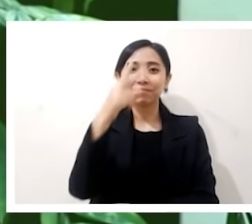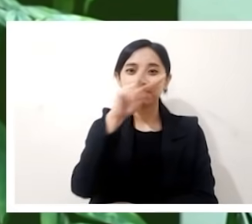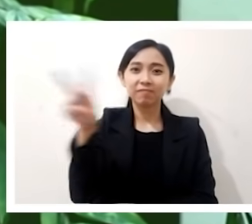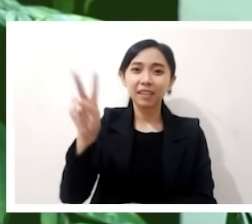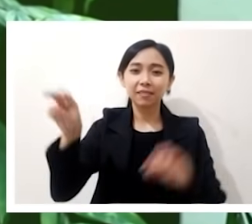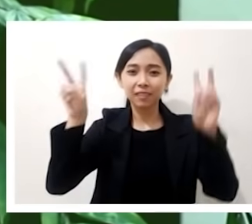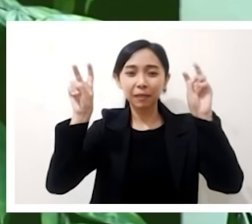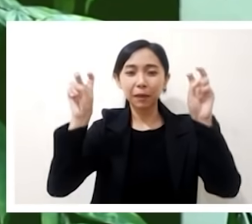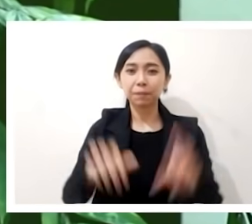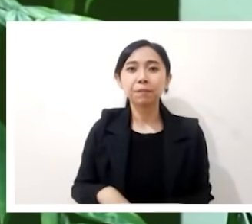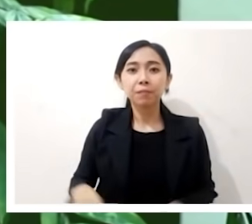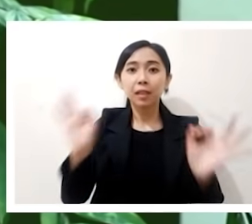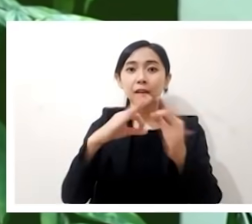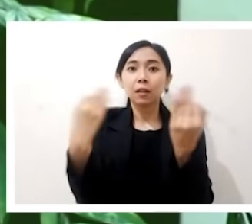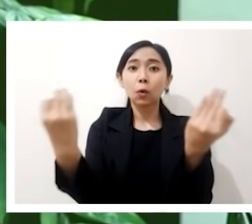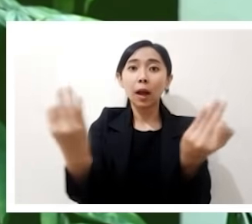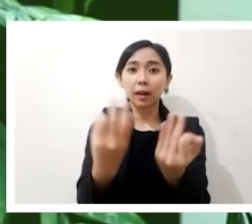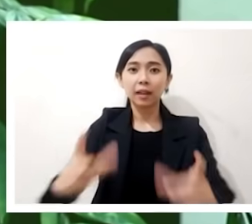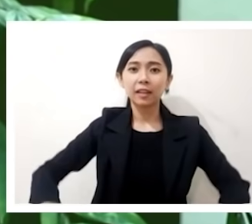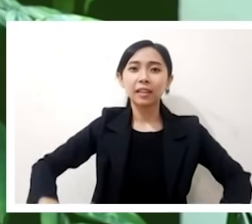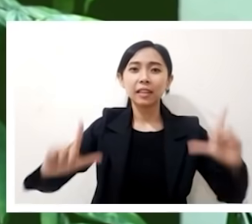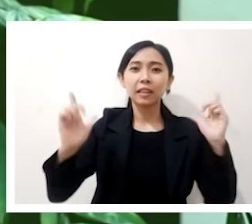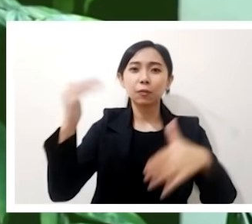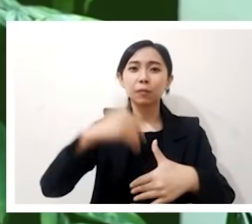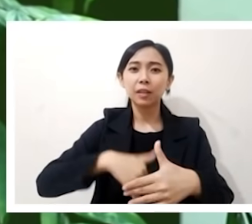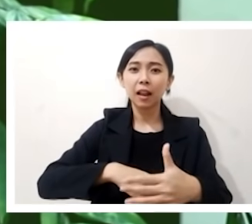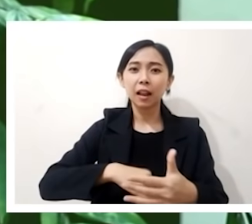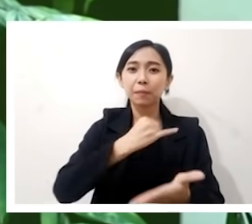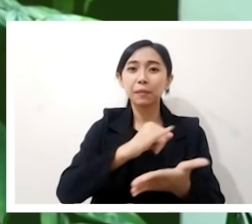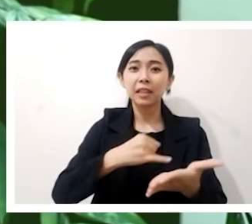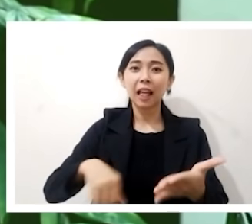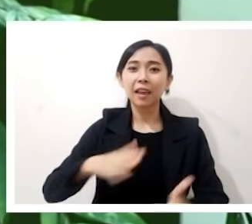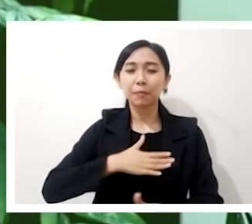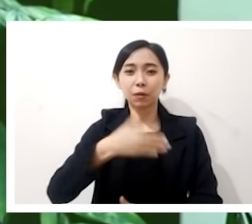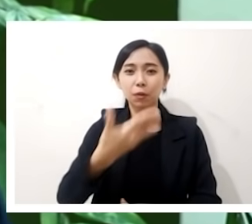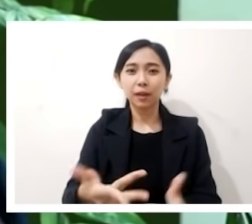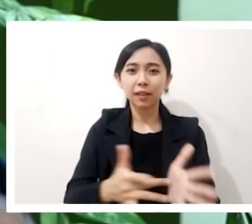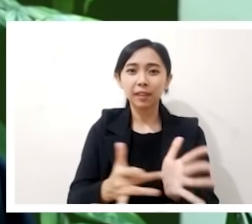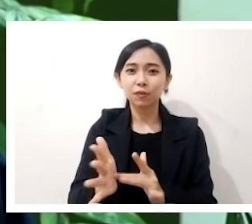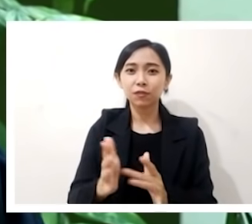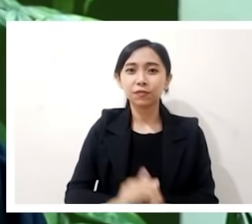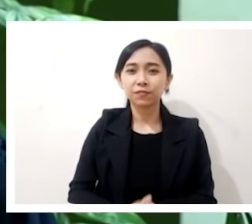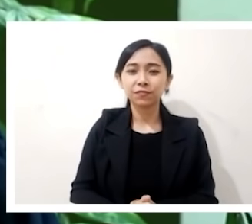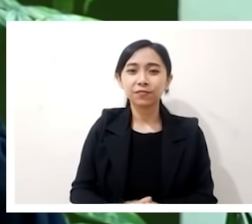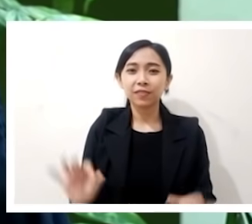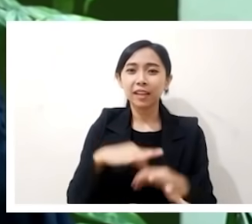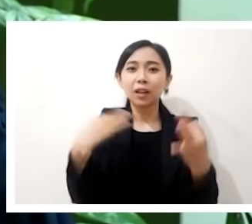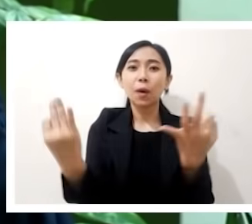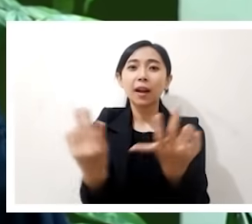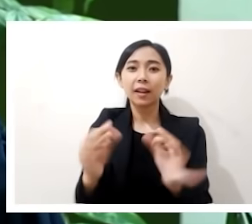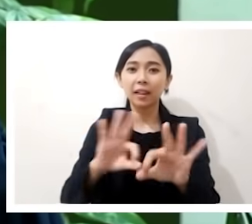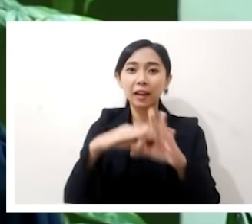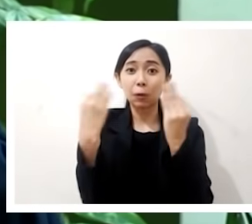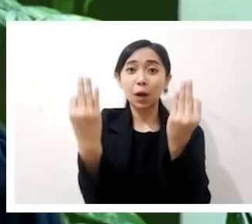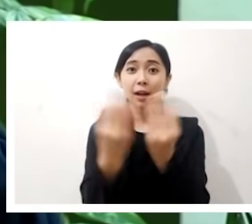tema keluarga yang hidup dalam nilai pengorbanan Kristus. Keluarga yang hidup